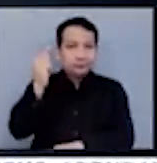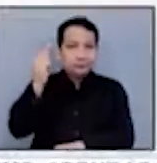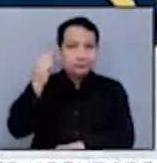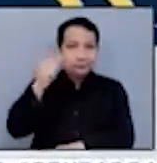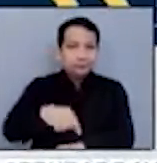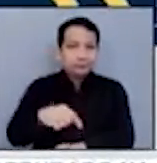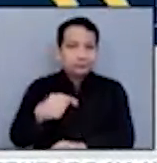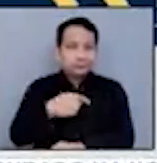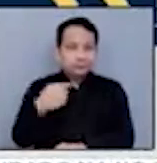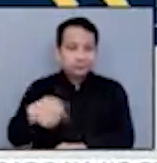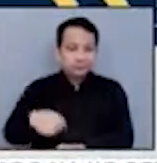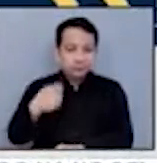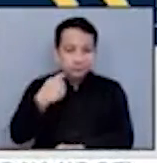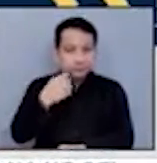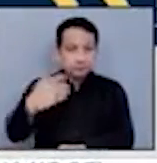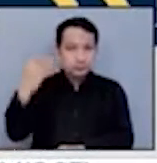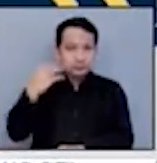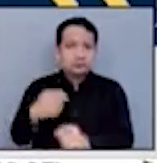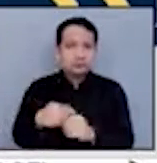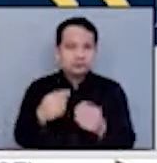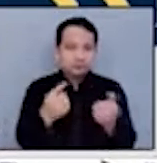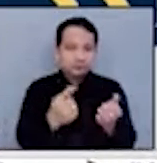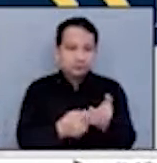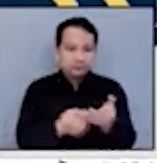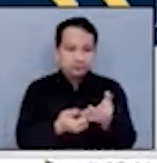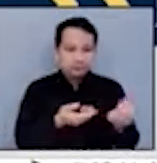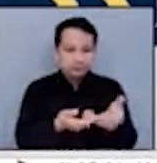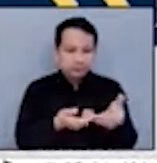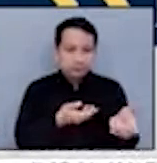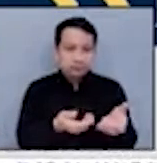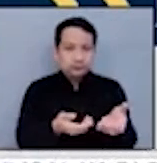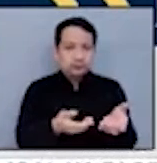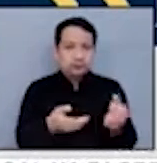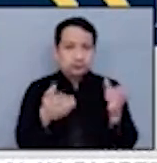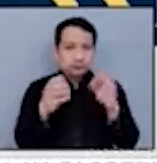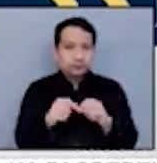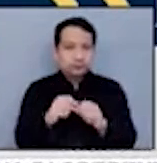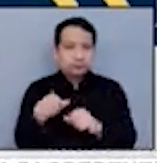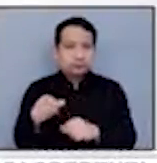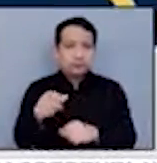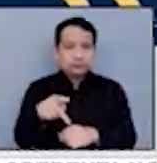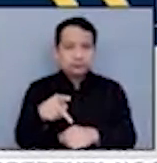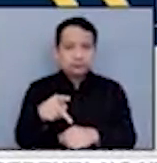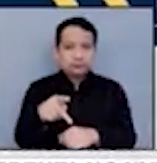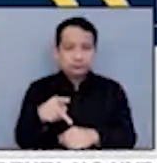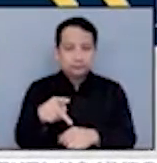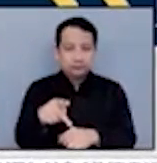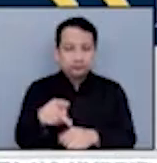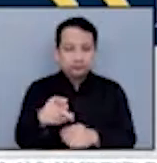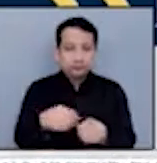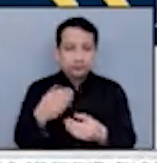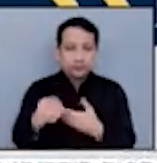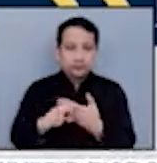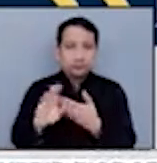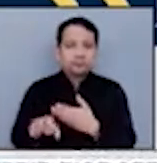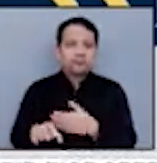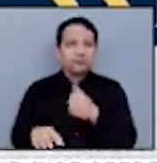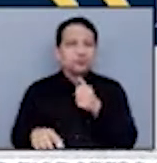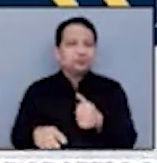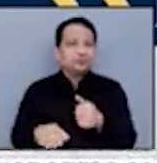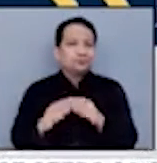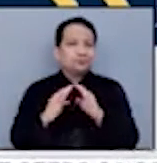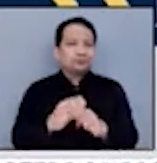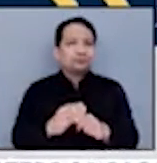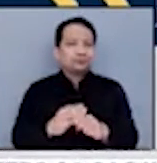kamakailan lang. Nag-usap ang dalawang panig at maayos na ibinigay ng Philippine Navy ang debris sa kanila. Hindi rin umano hinarang ng Chinese Coast